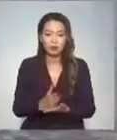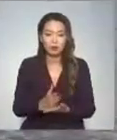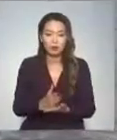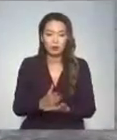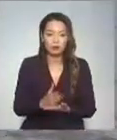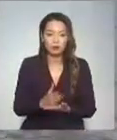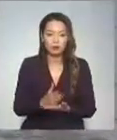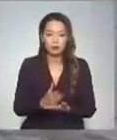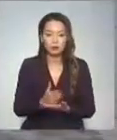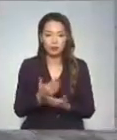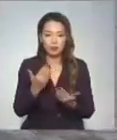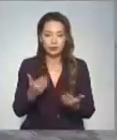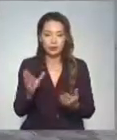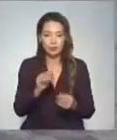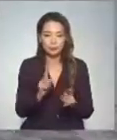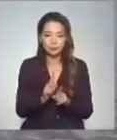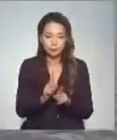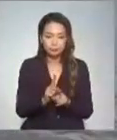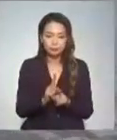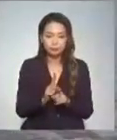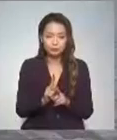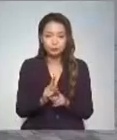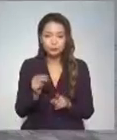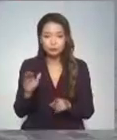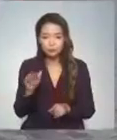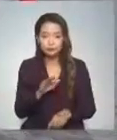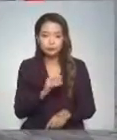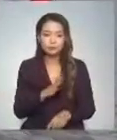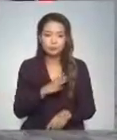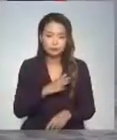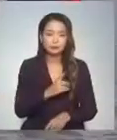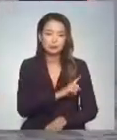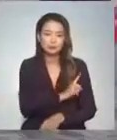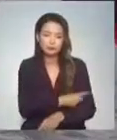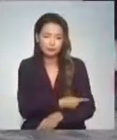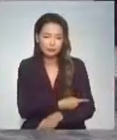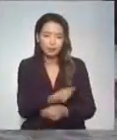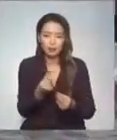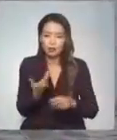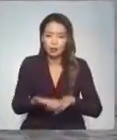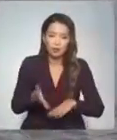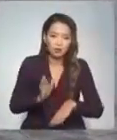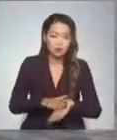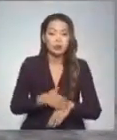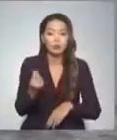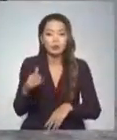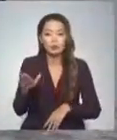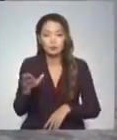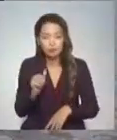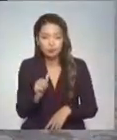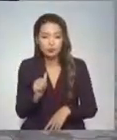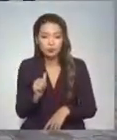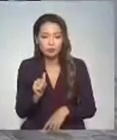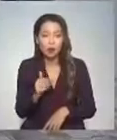көрмеген қазақ жоқ шығар деп ойлаймын өз басым. Бәріміз алып көрдік. Әрине қатты қиналған кезде бәріміз аламыз, бірақ төлеуге келген